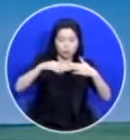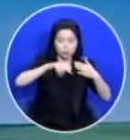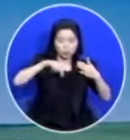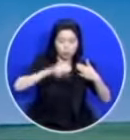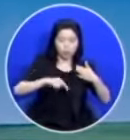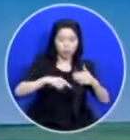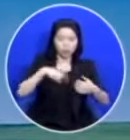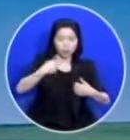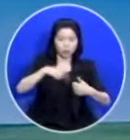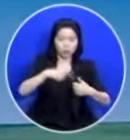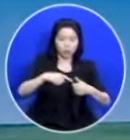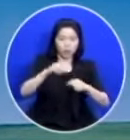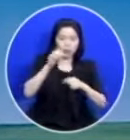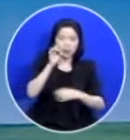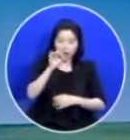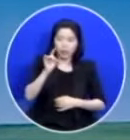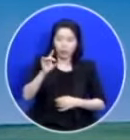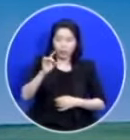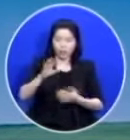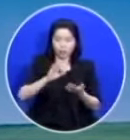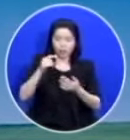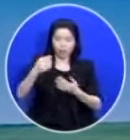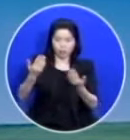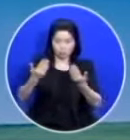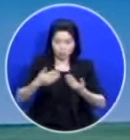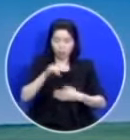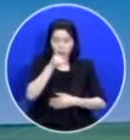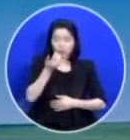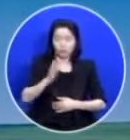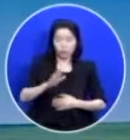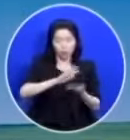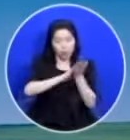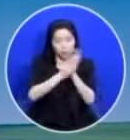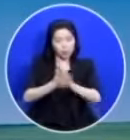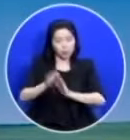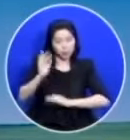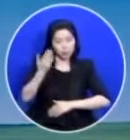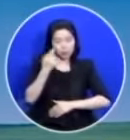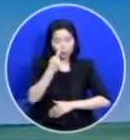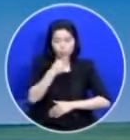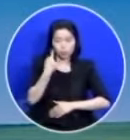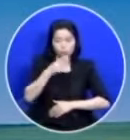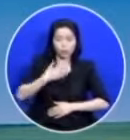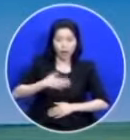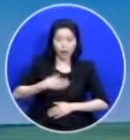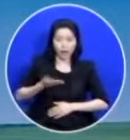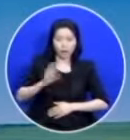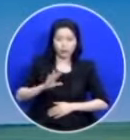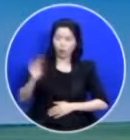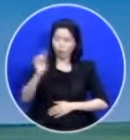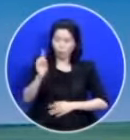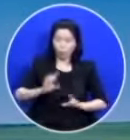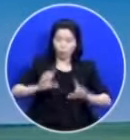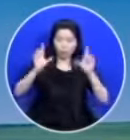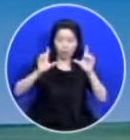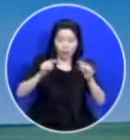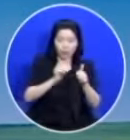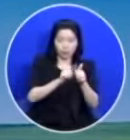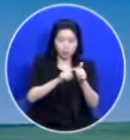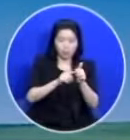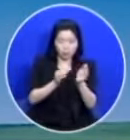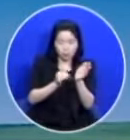한동안은 남편이 변화되는 줄 알았어요 그런데 어느 날 남편이 다시 도박하고 있다는 것을